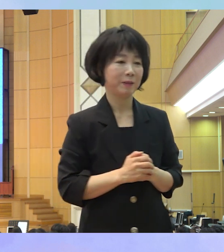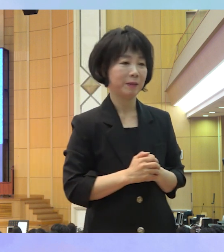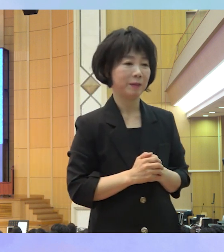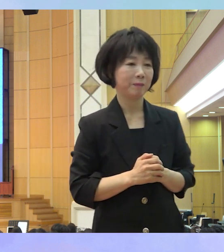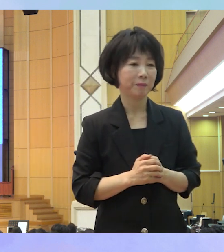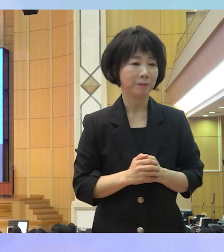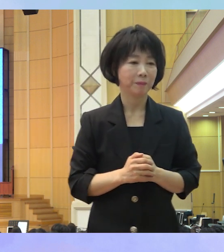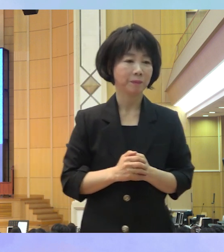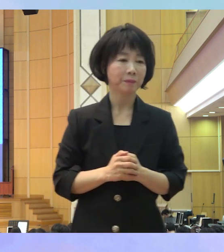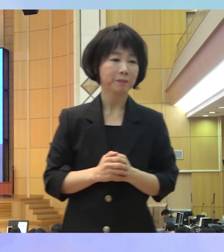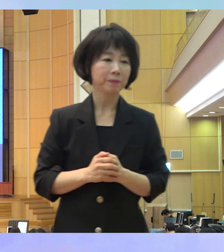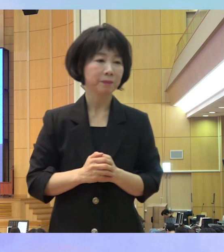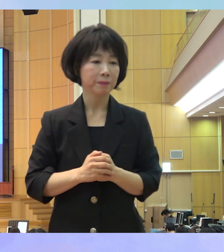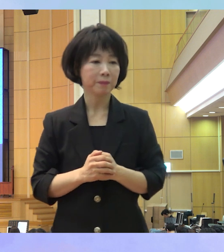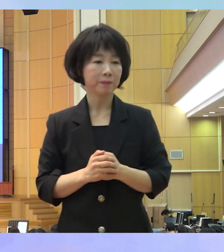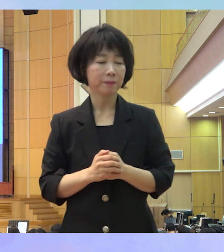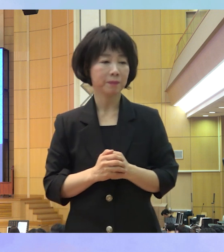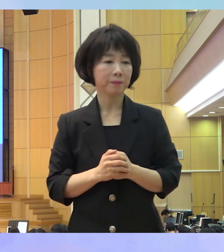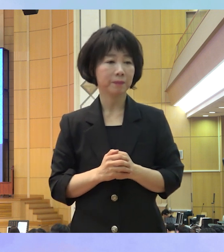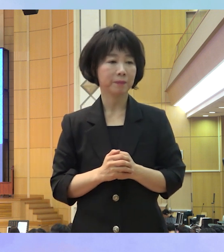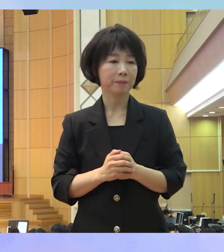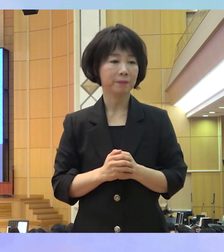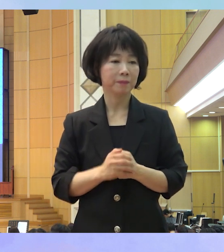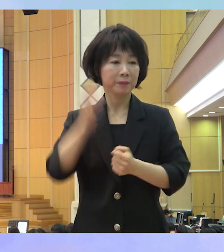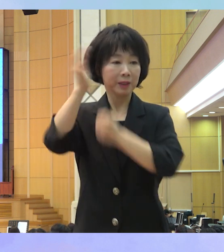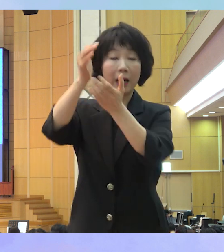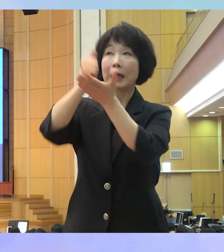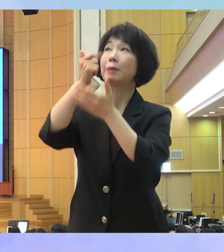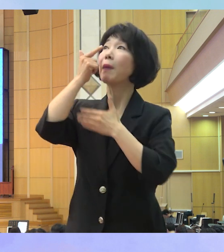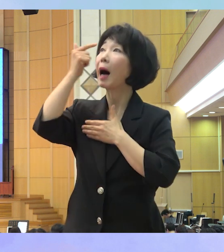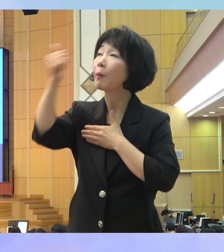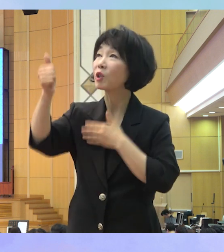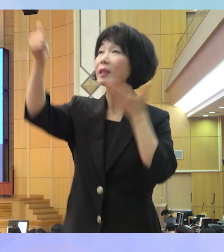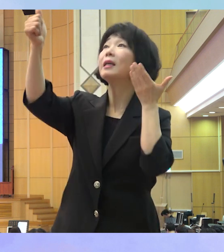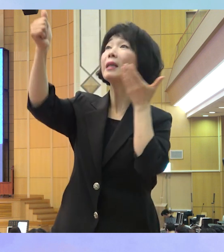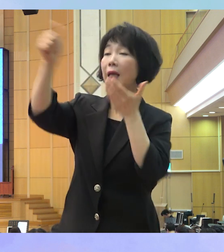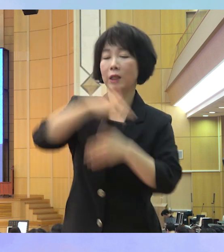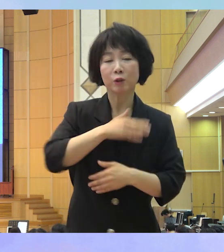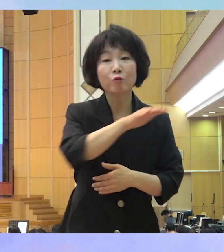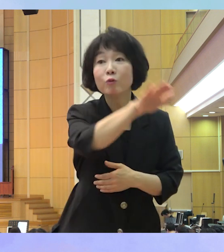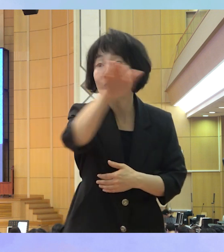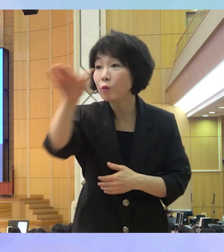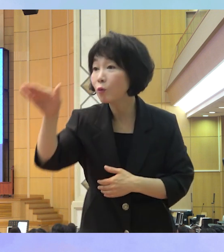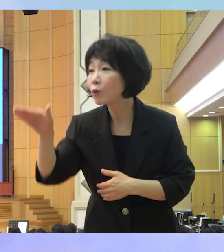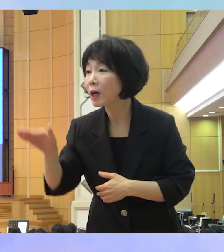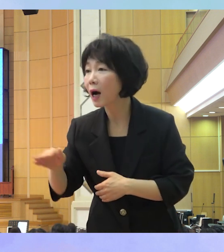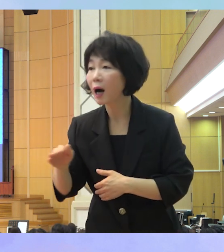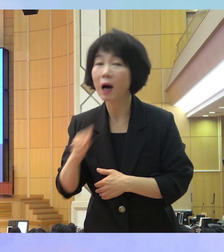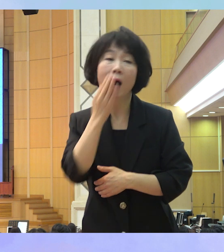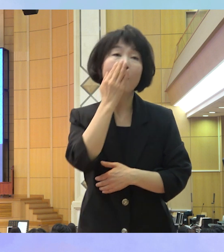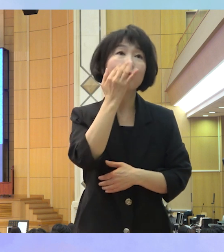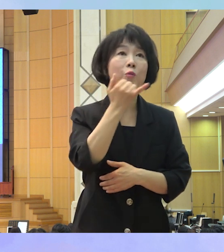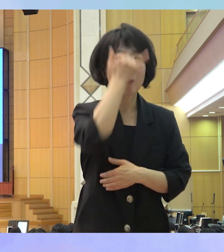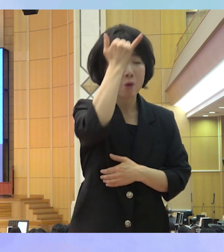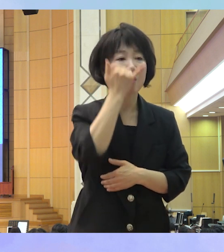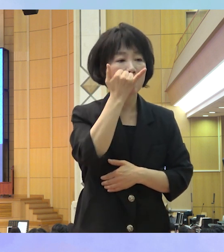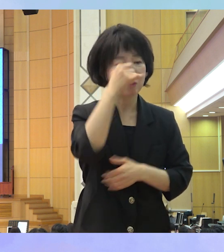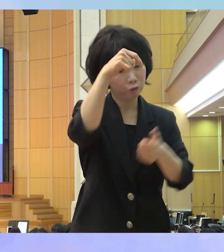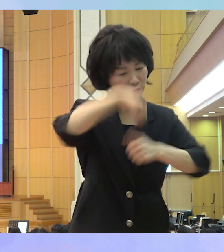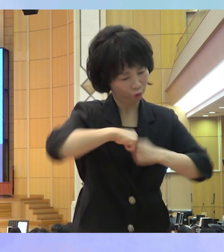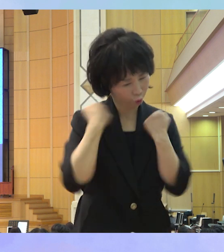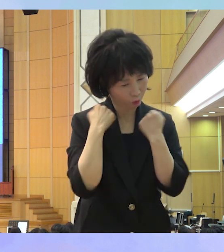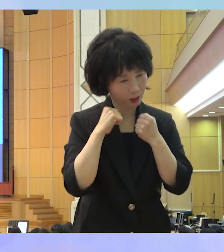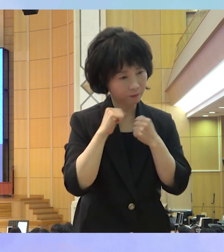하나님 아버지께는 우리가 부모에게 순종하는 훈련을